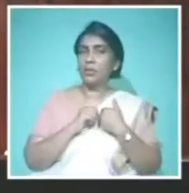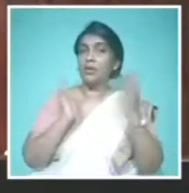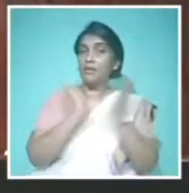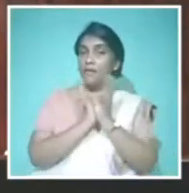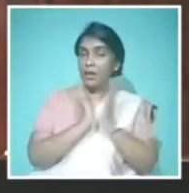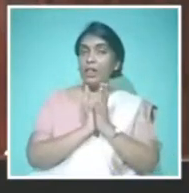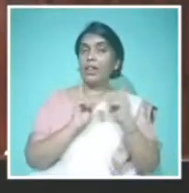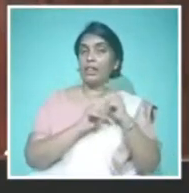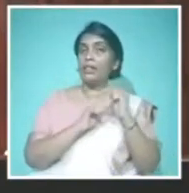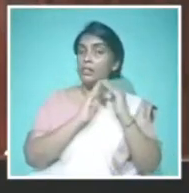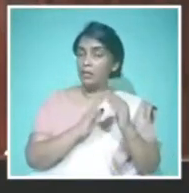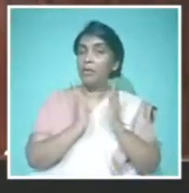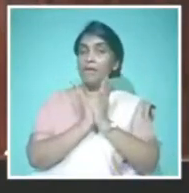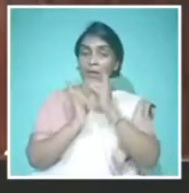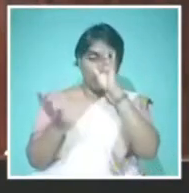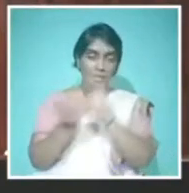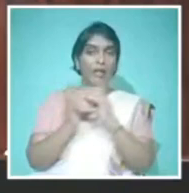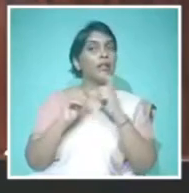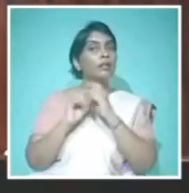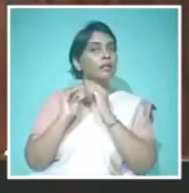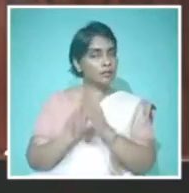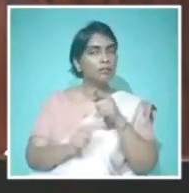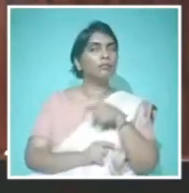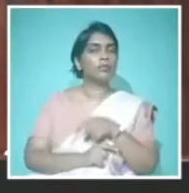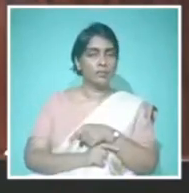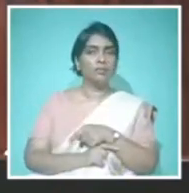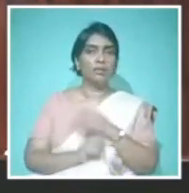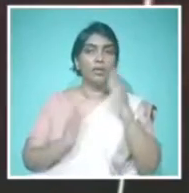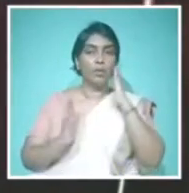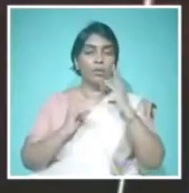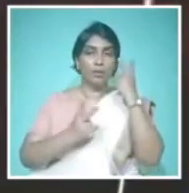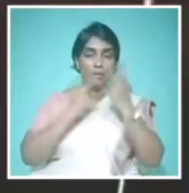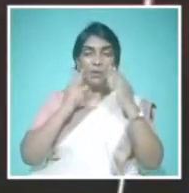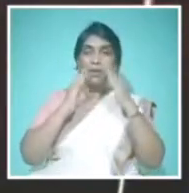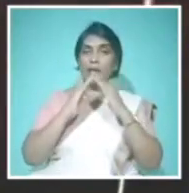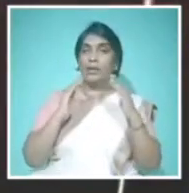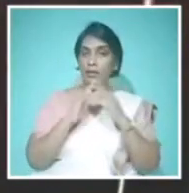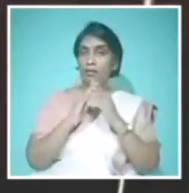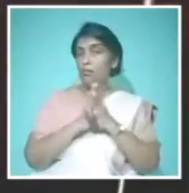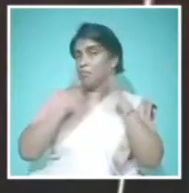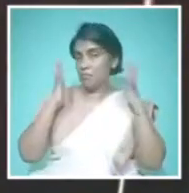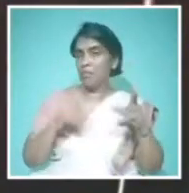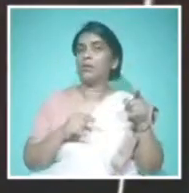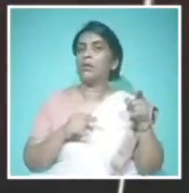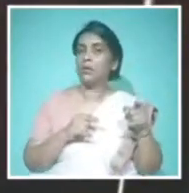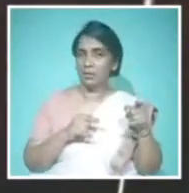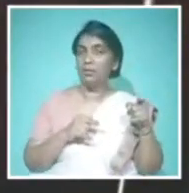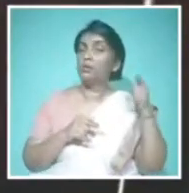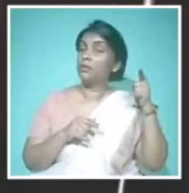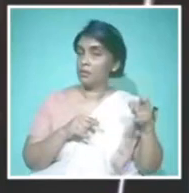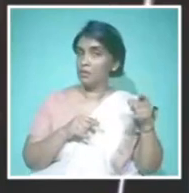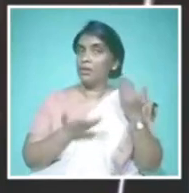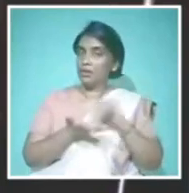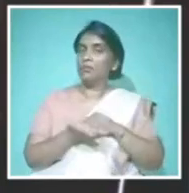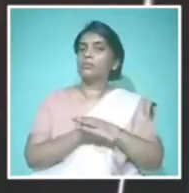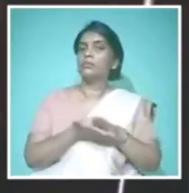ජීවි දෙපාර්තමේන්තුවෙත් වන සංරක්ෂණ දෙපාර්තමේන්තුවටත් තියෙන සංචාරක මංගල විශාල ප්‍රමාණයක් ඒවා වැඩි